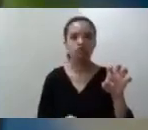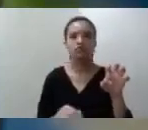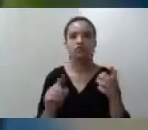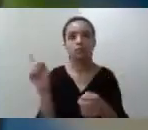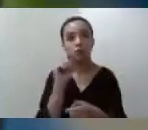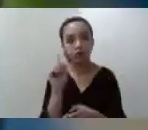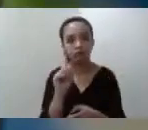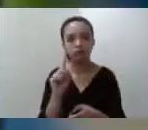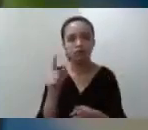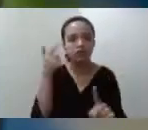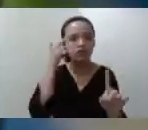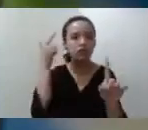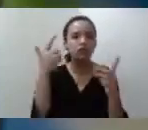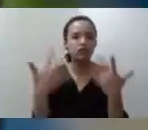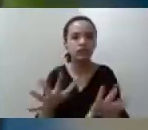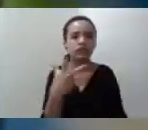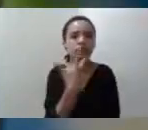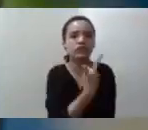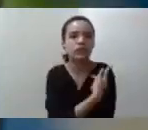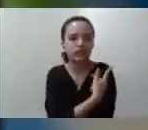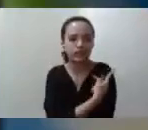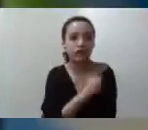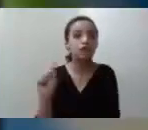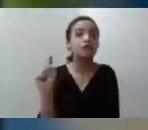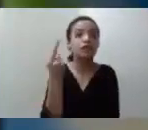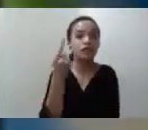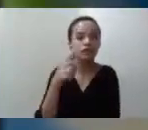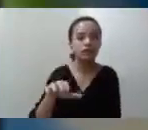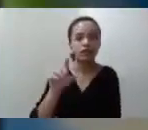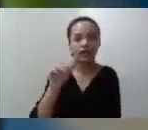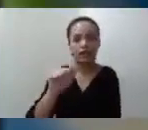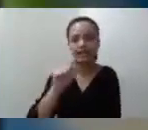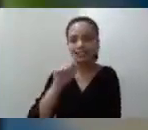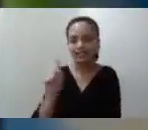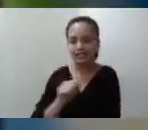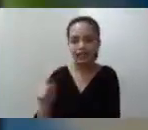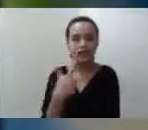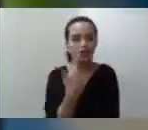survey ang 1,200 adults mula sa iba't ibang lugar sa bansa.